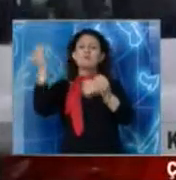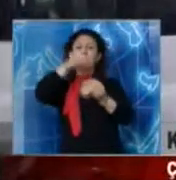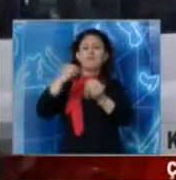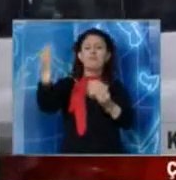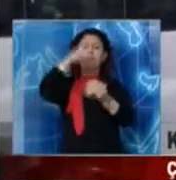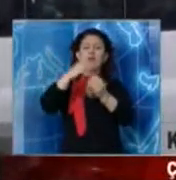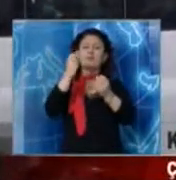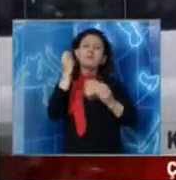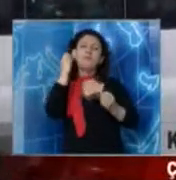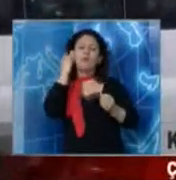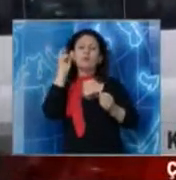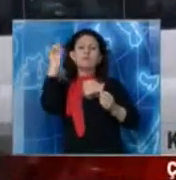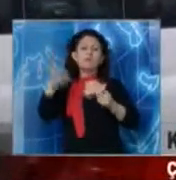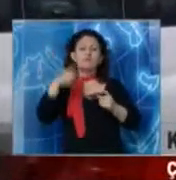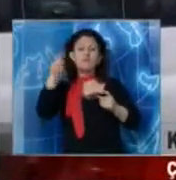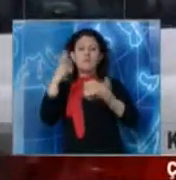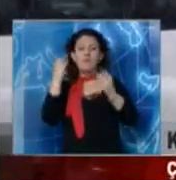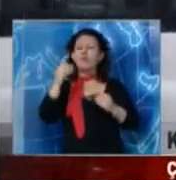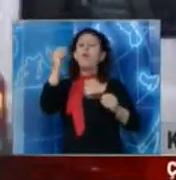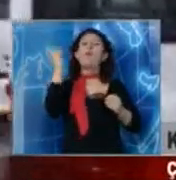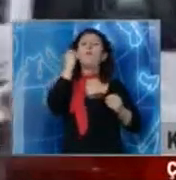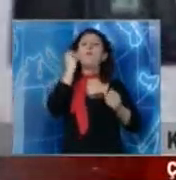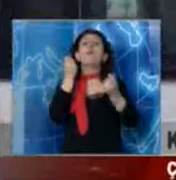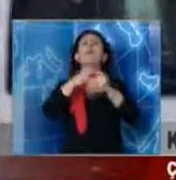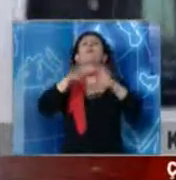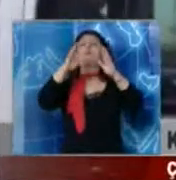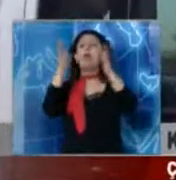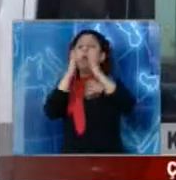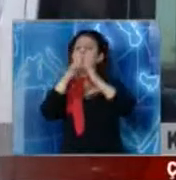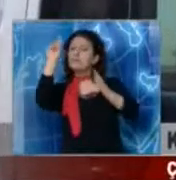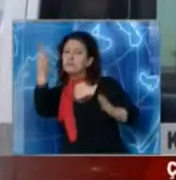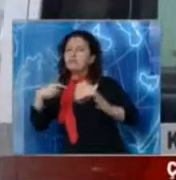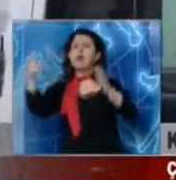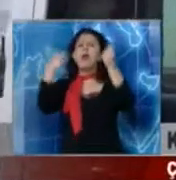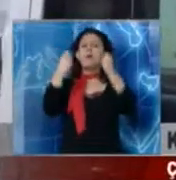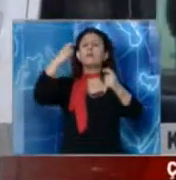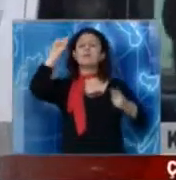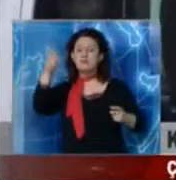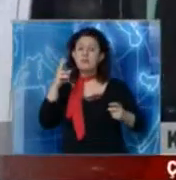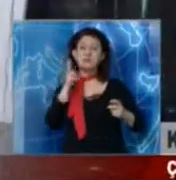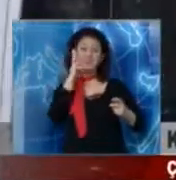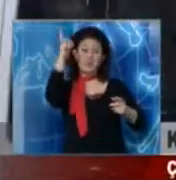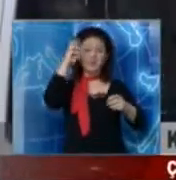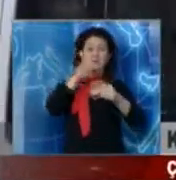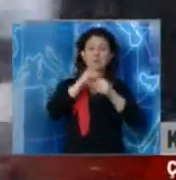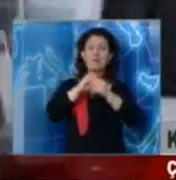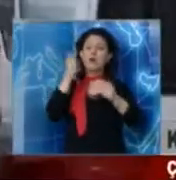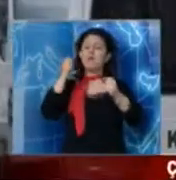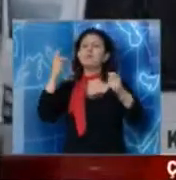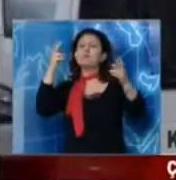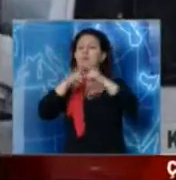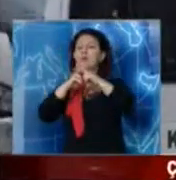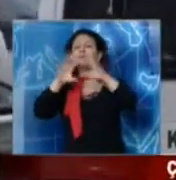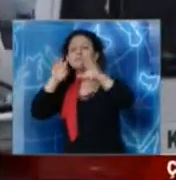borç verdikleri, borcunu ödeyemeyenlerin de ev ve arabalarına el koydukları öğrenilen çeteye operasyon yapıldı.